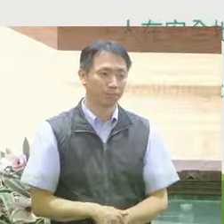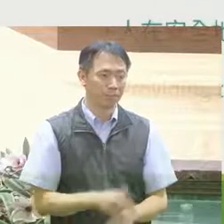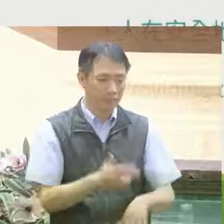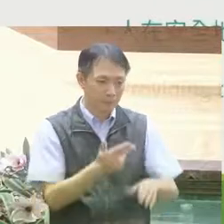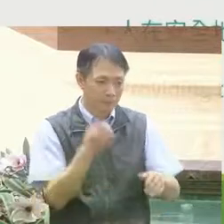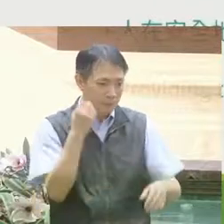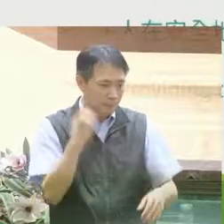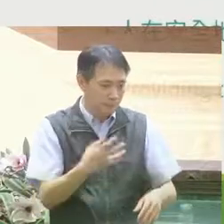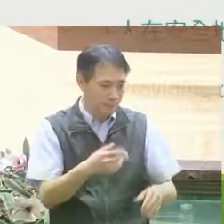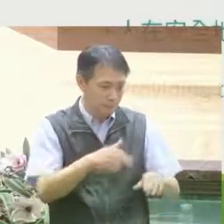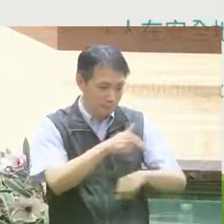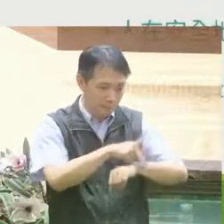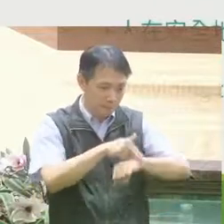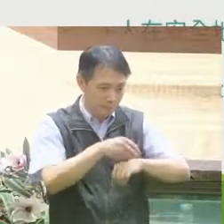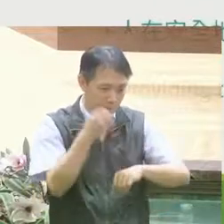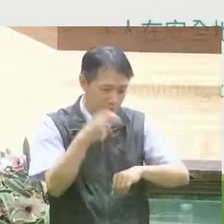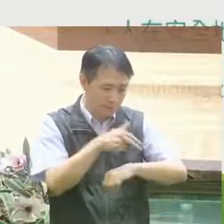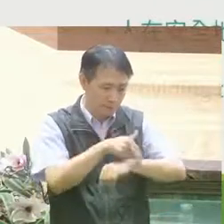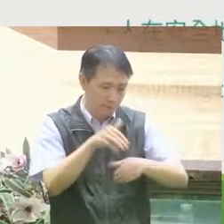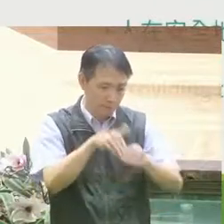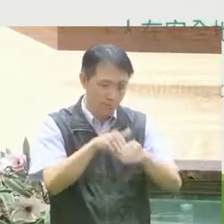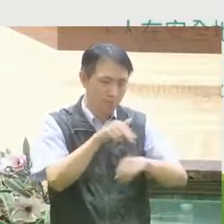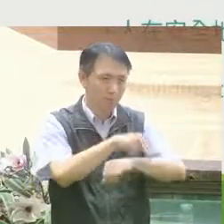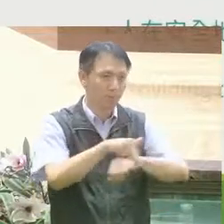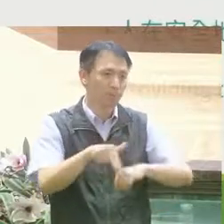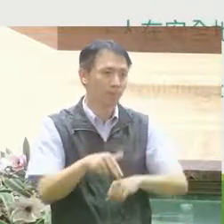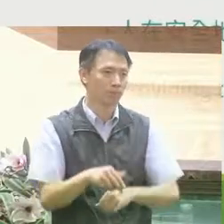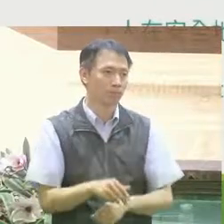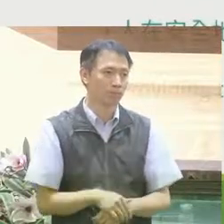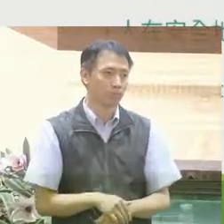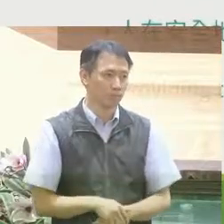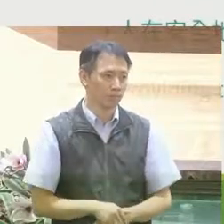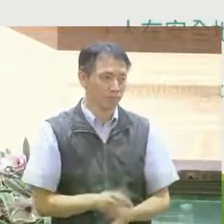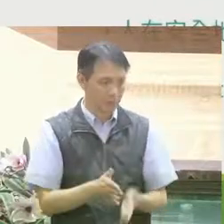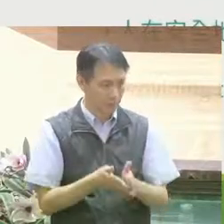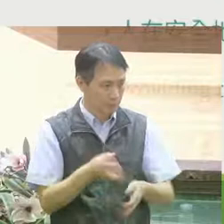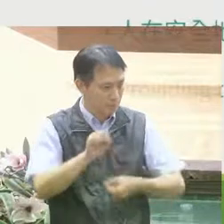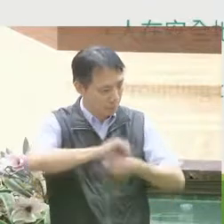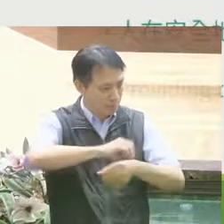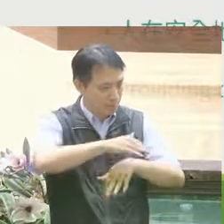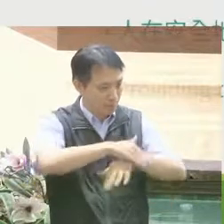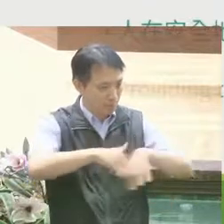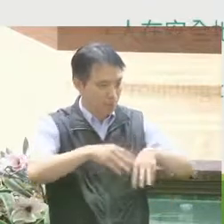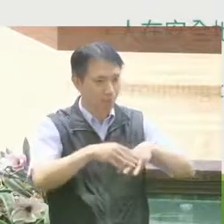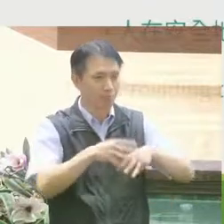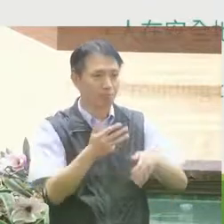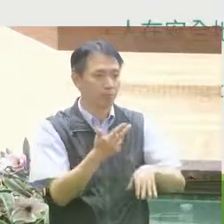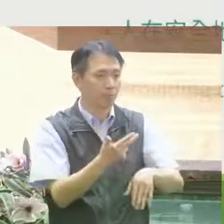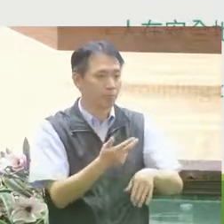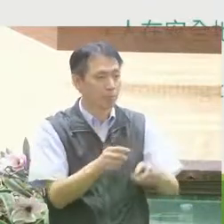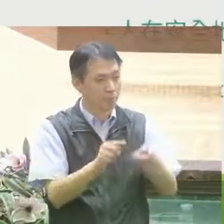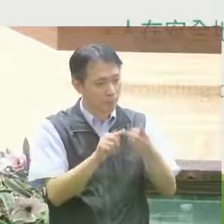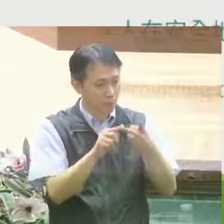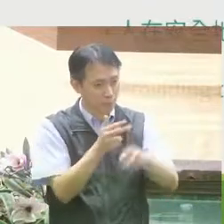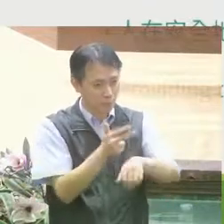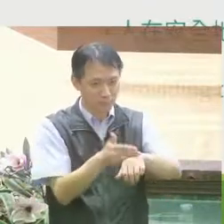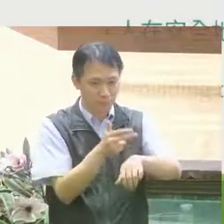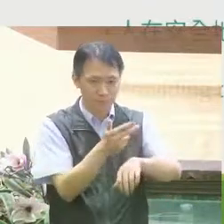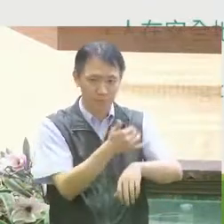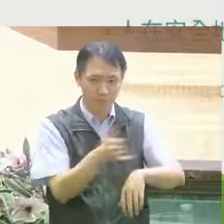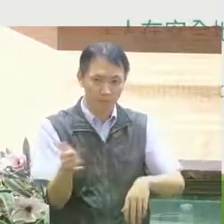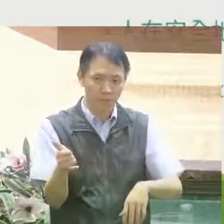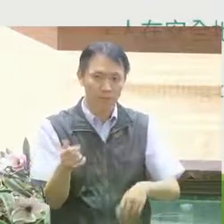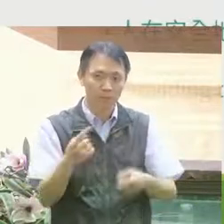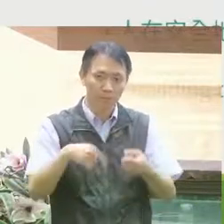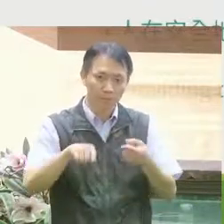式过度设计，提供更加多的保护。此外，技术人员在外地远端提